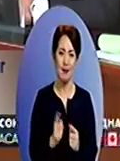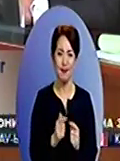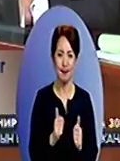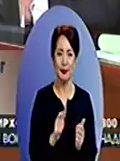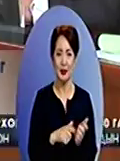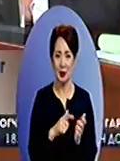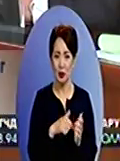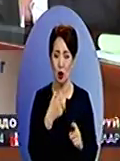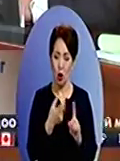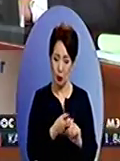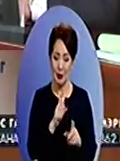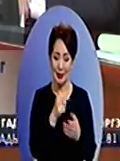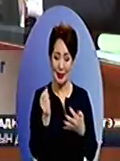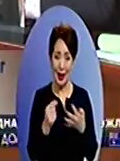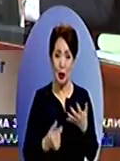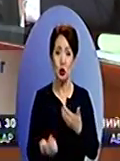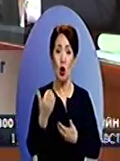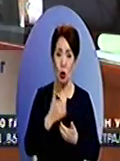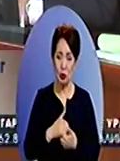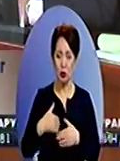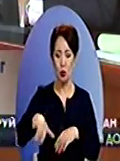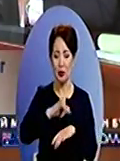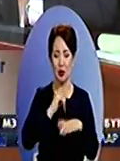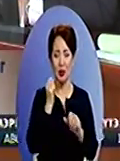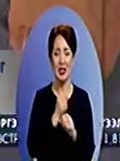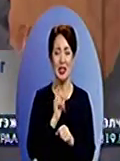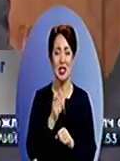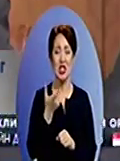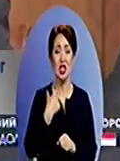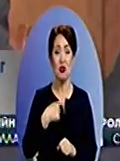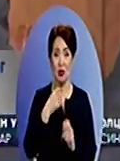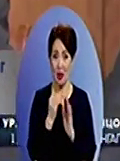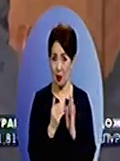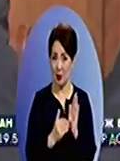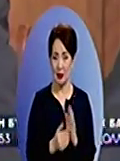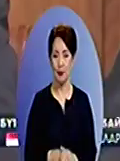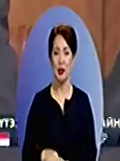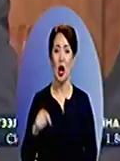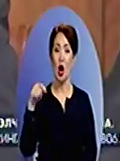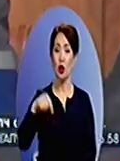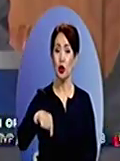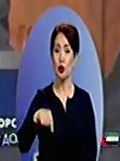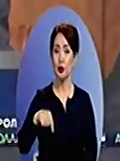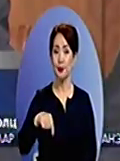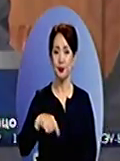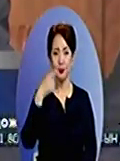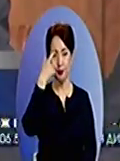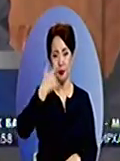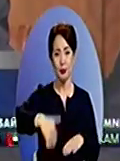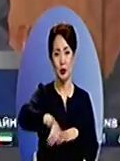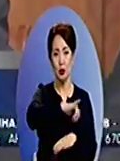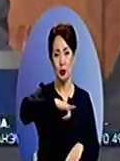тусгаад байгааг улсын хурлын ажлын хэсгийн гишүүд тайлбарлаж байна. За өнөөдрийн нөхцөл байдал. Монгол улсын ерөнхийлөгч нэх